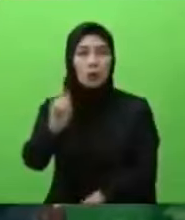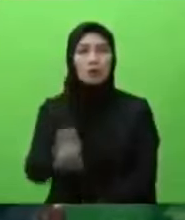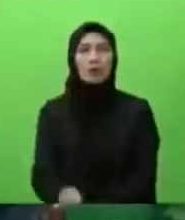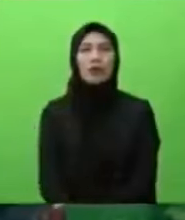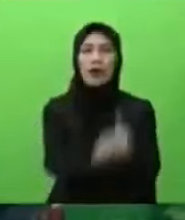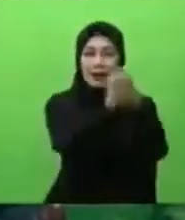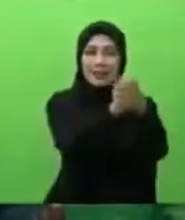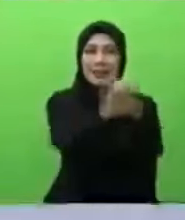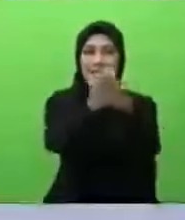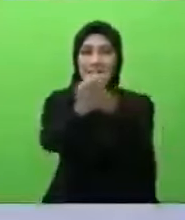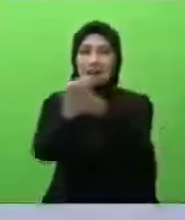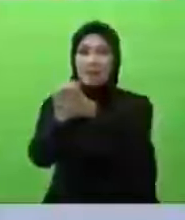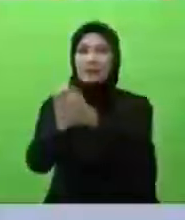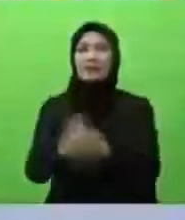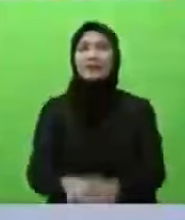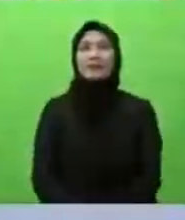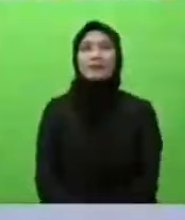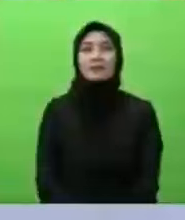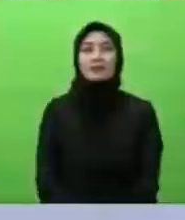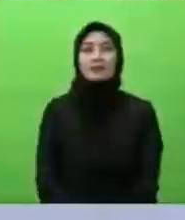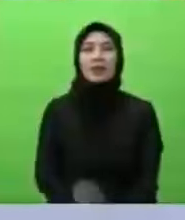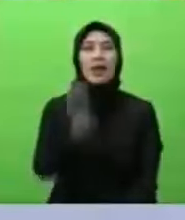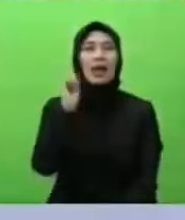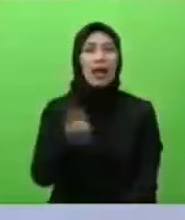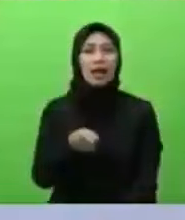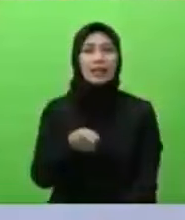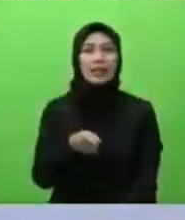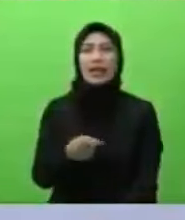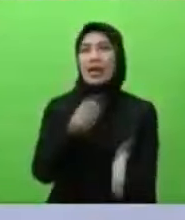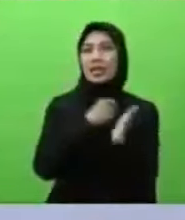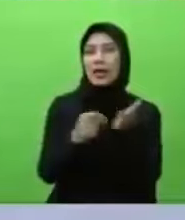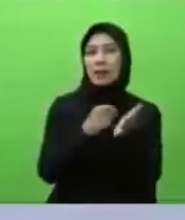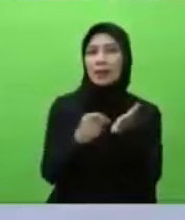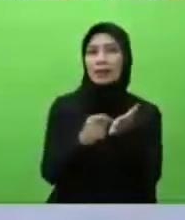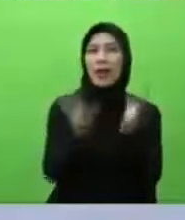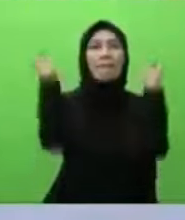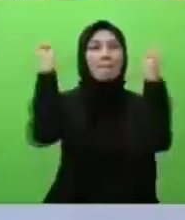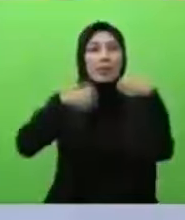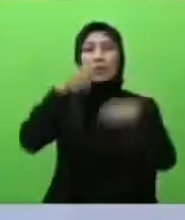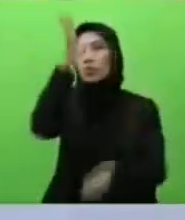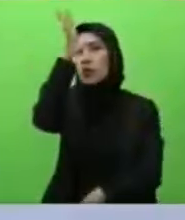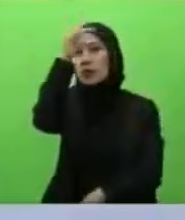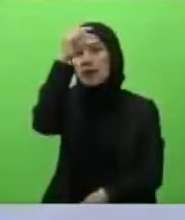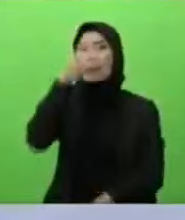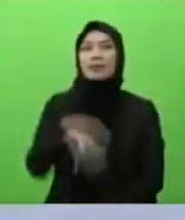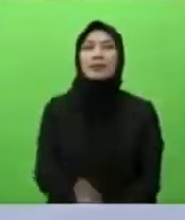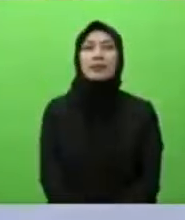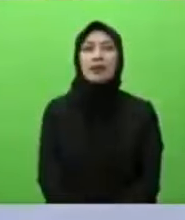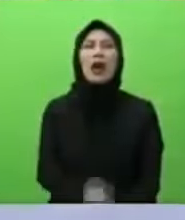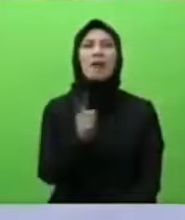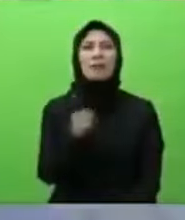g20 yang telah melahirkan deklarasi Bali di tengah situasi